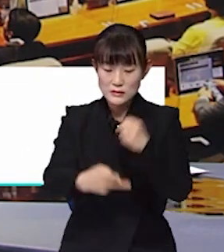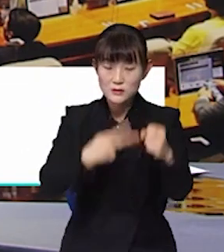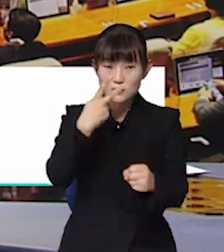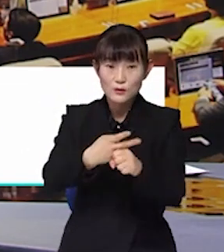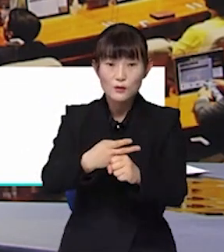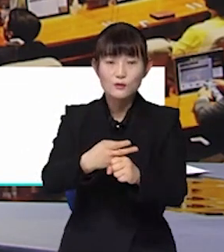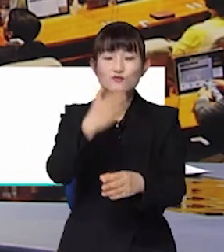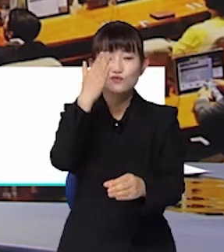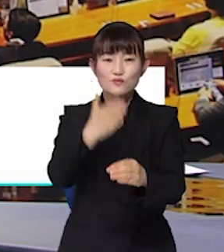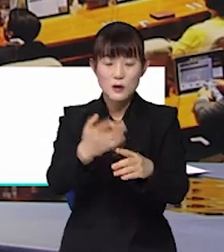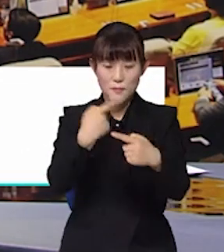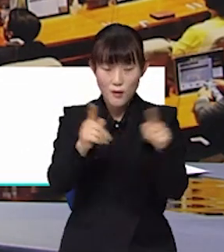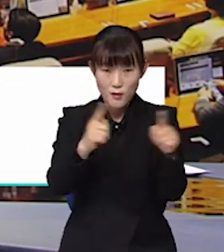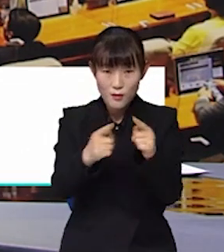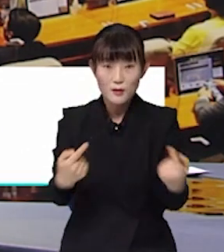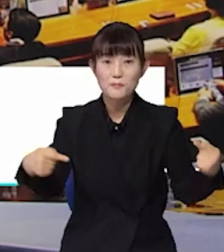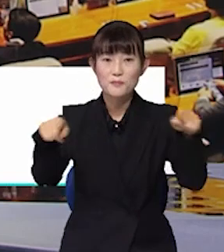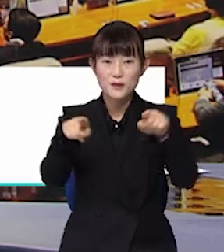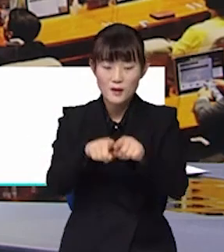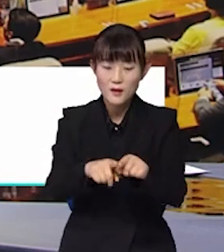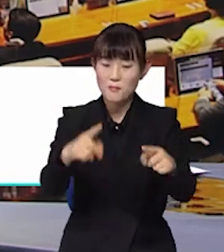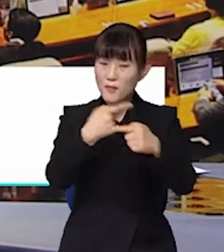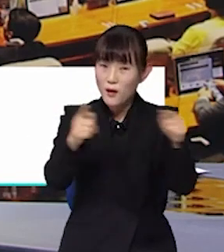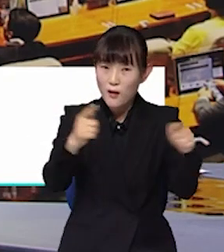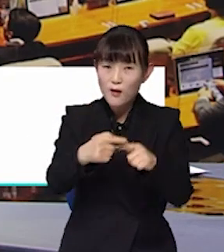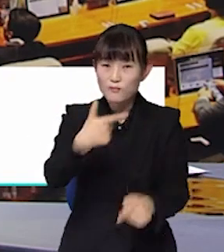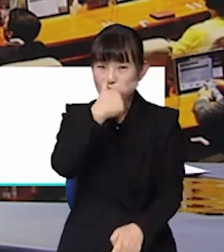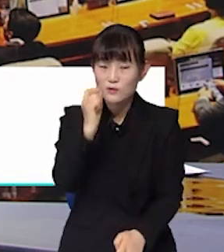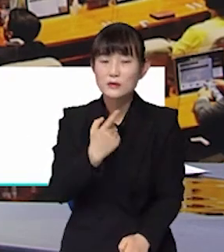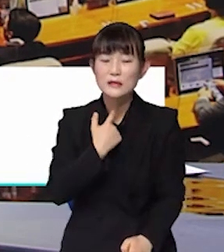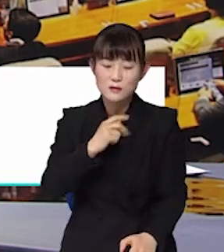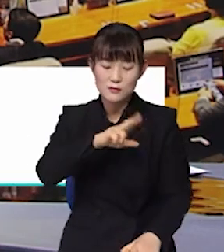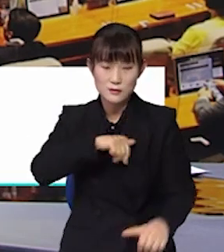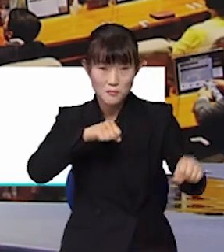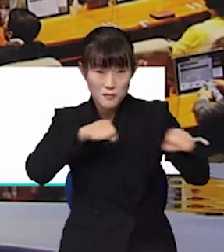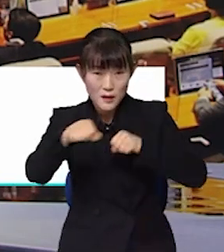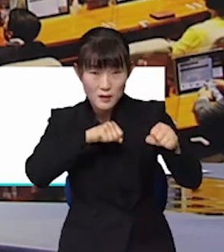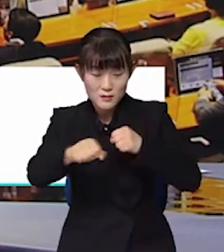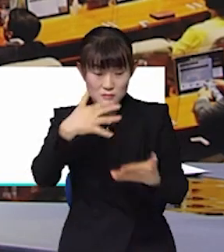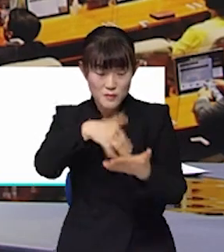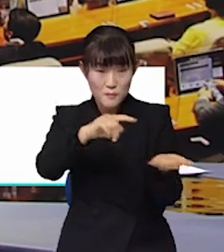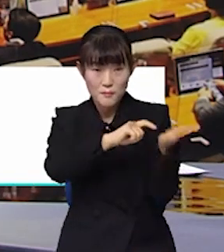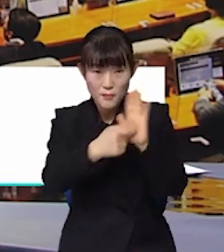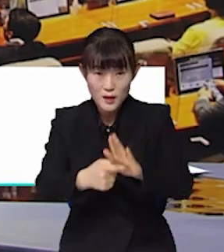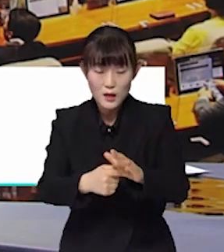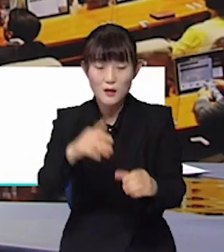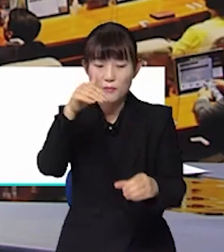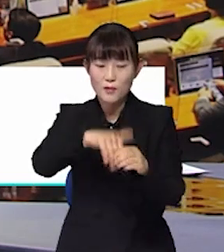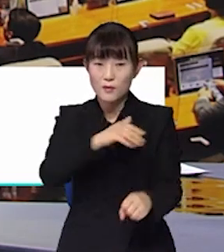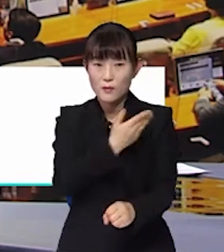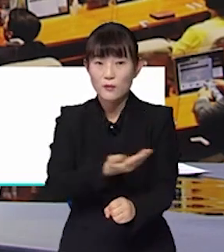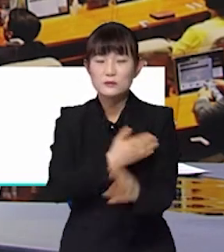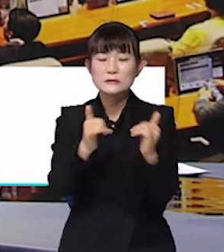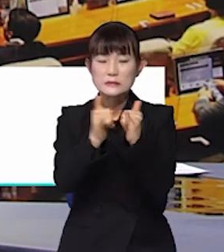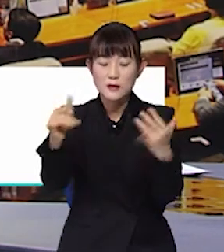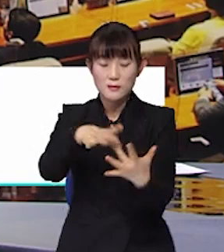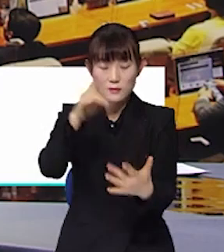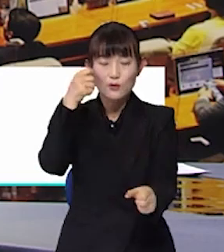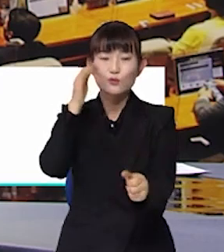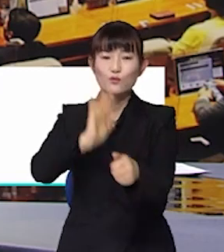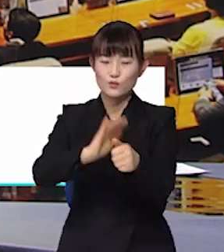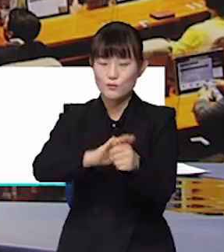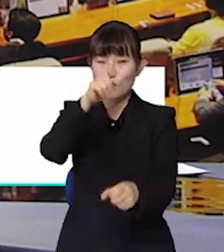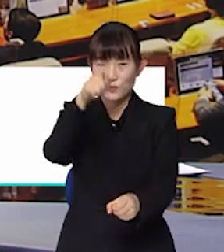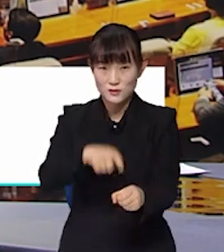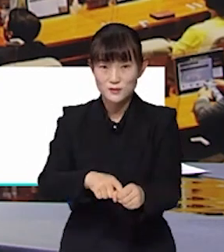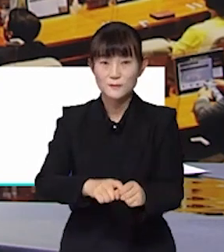중간평가 성격과 함께 그동안 평가가 미흡했던 의정 활동을 개량화해 유권자들의 선택을 돕는다는 의미를